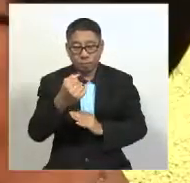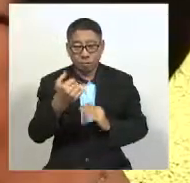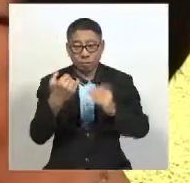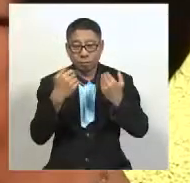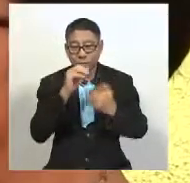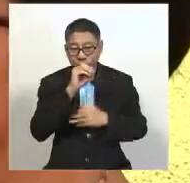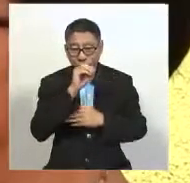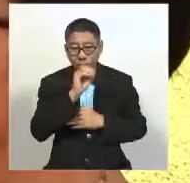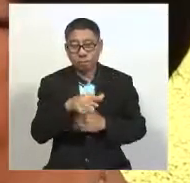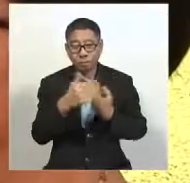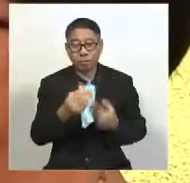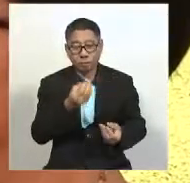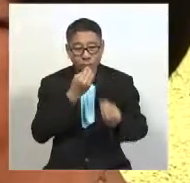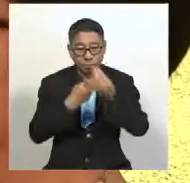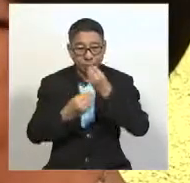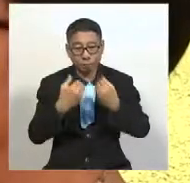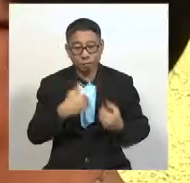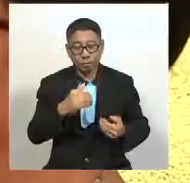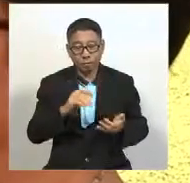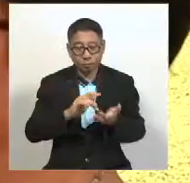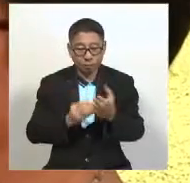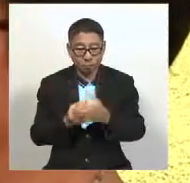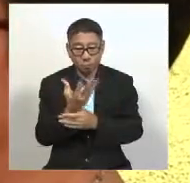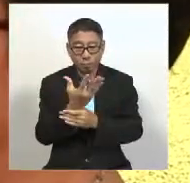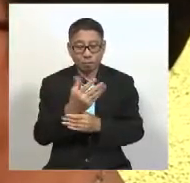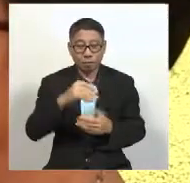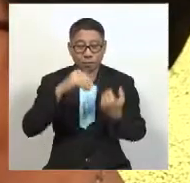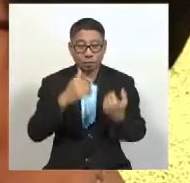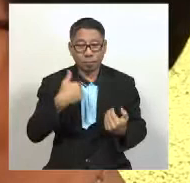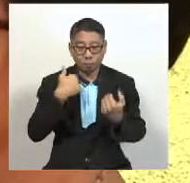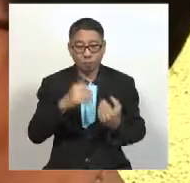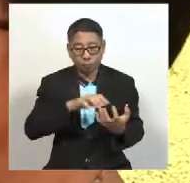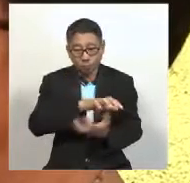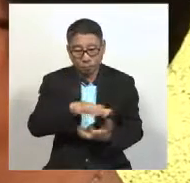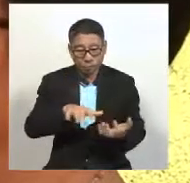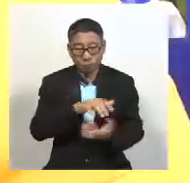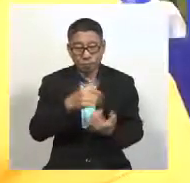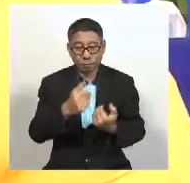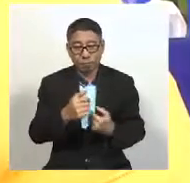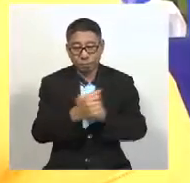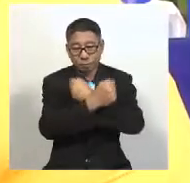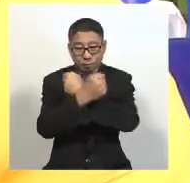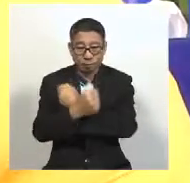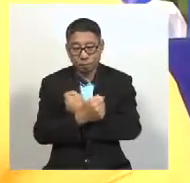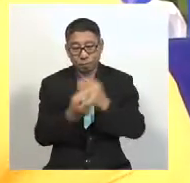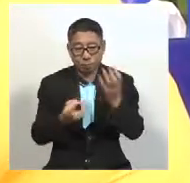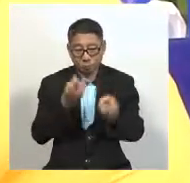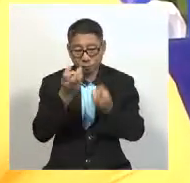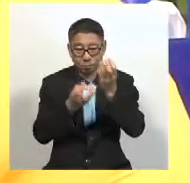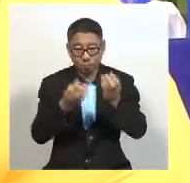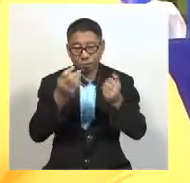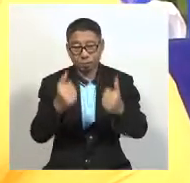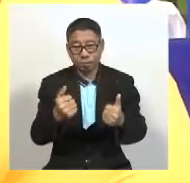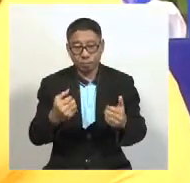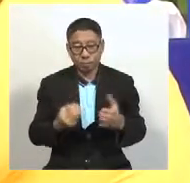เบศรบอกว่าการกินอาหารที่มีสมุนไพรเป็นส่วนผสมจะช่วยต่อสู้ฝุ่น PM 2.5 ได้สมุน